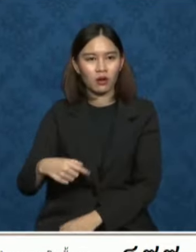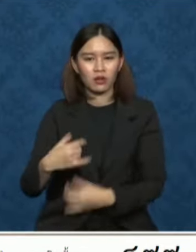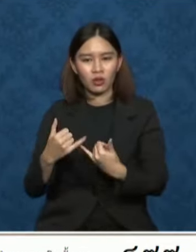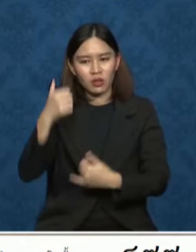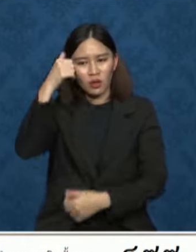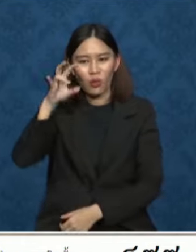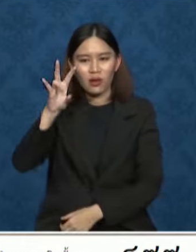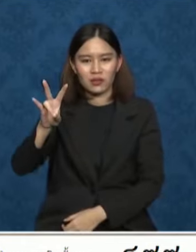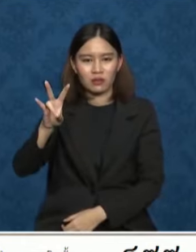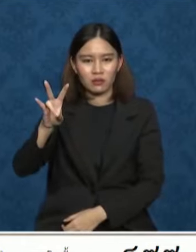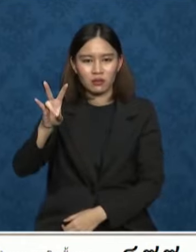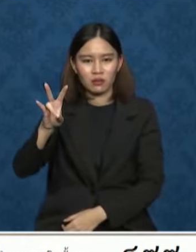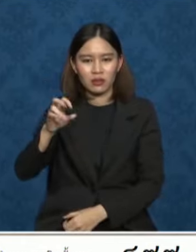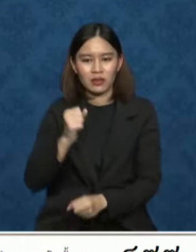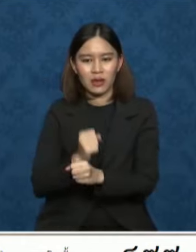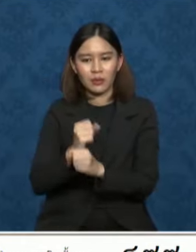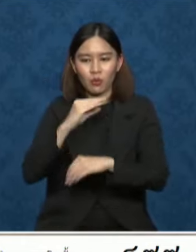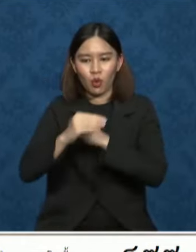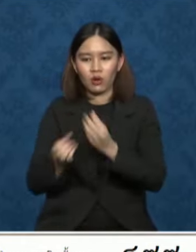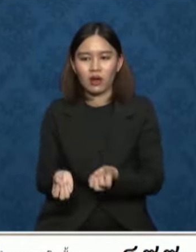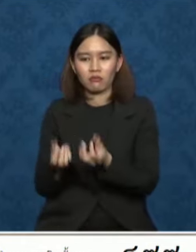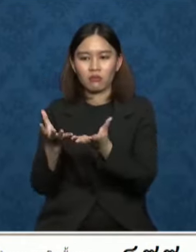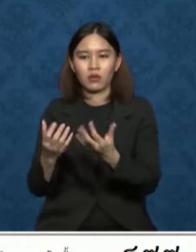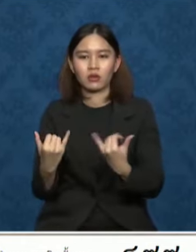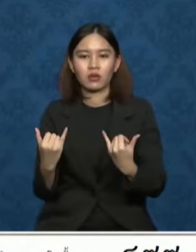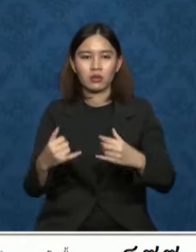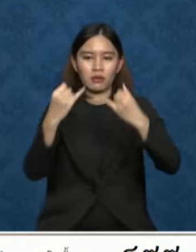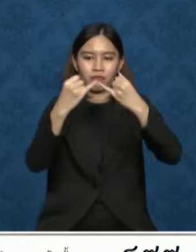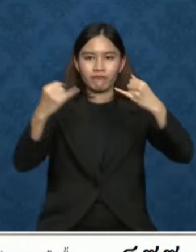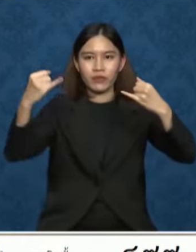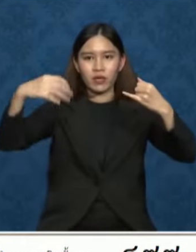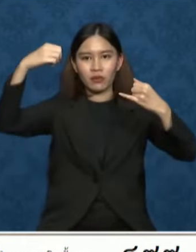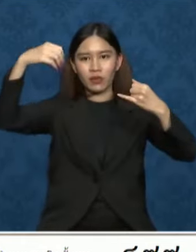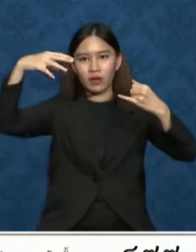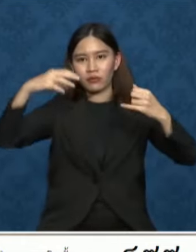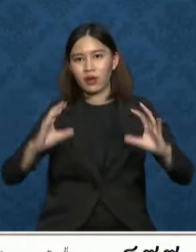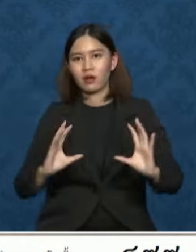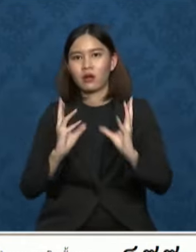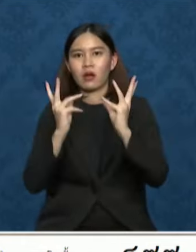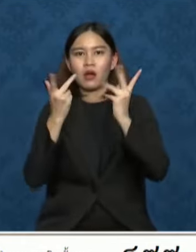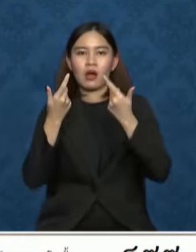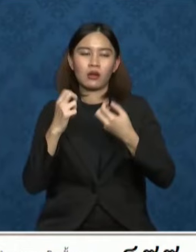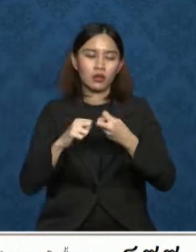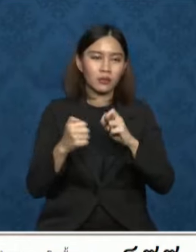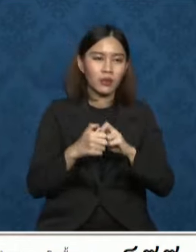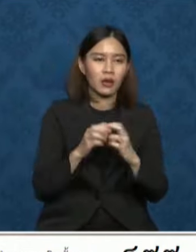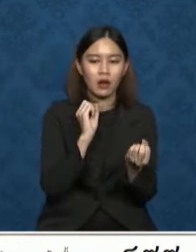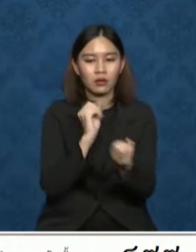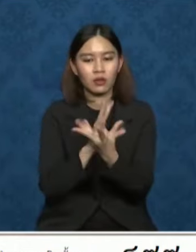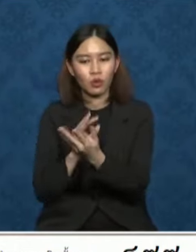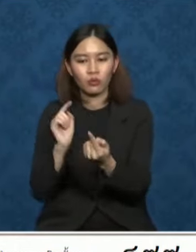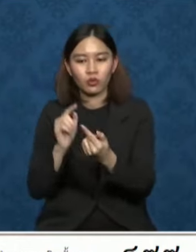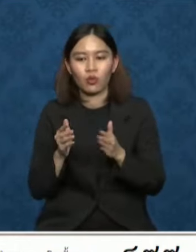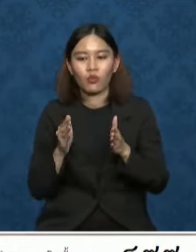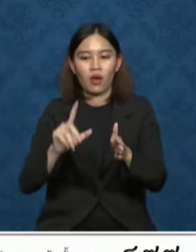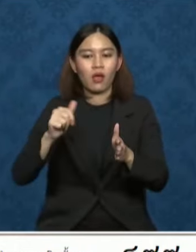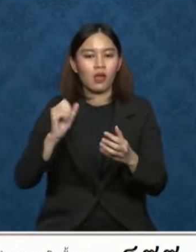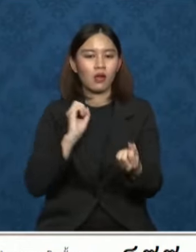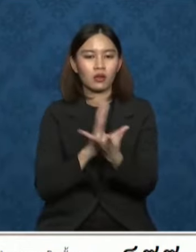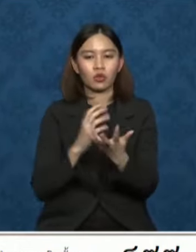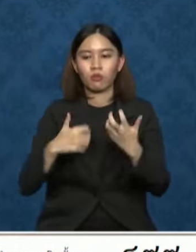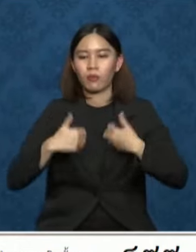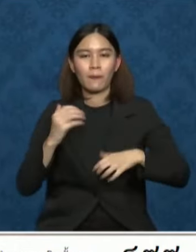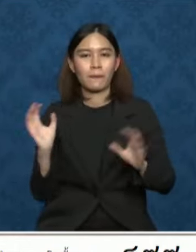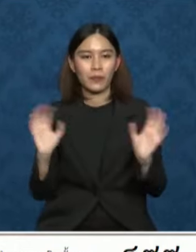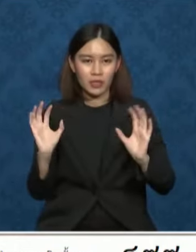ไมถ 7 วเลยส่งงานสายไฟหอแล้วตอนนี้เปปัหาไปทั่วไม่ใช่เฉพาะทางหลวงที่เดอดร้อนทางหลงช